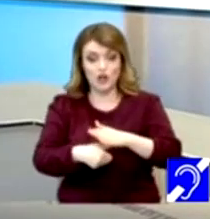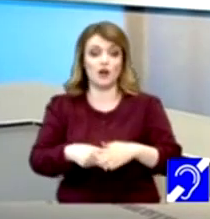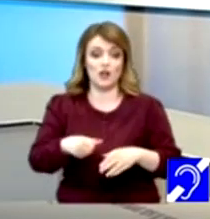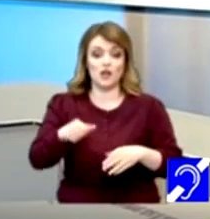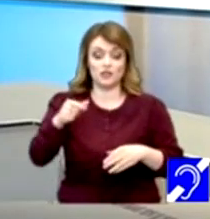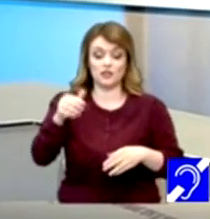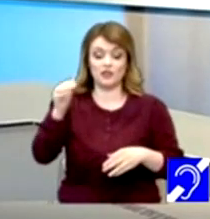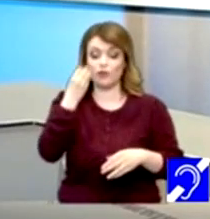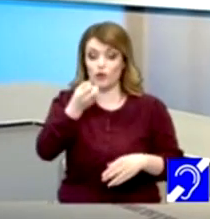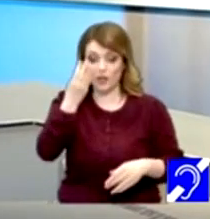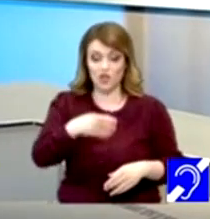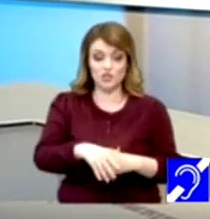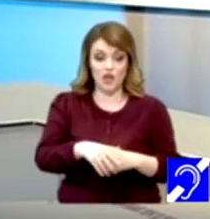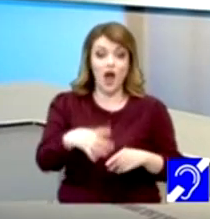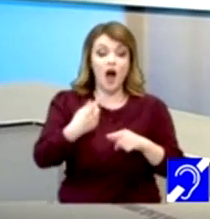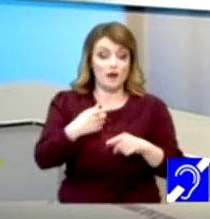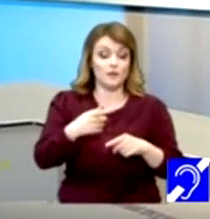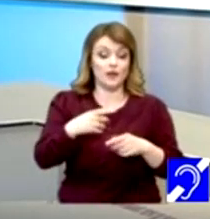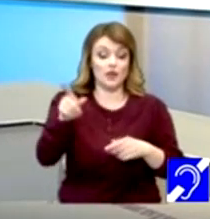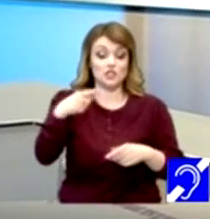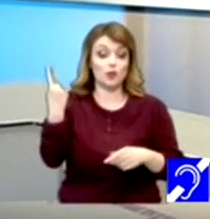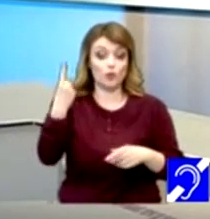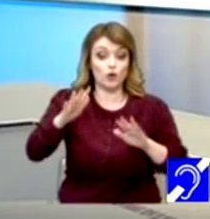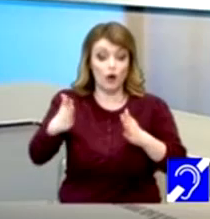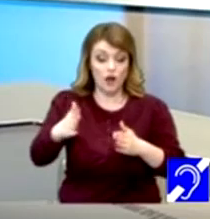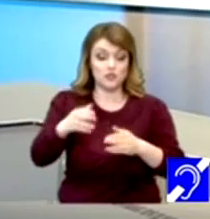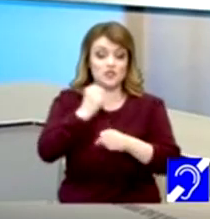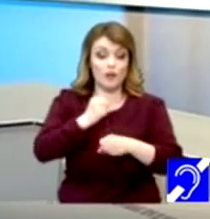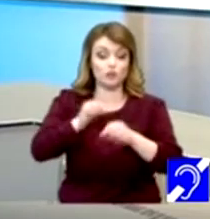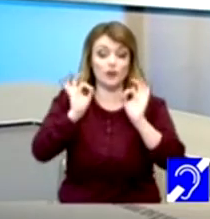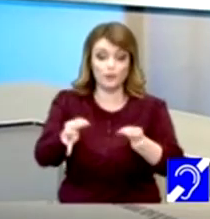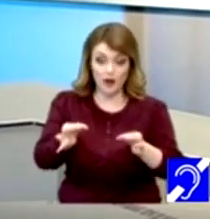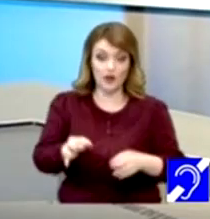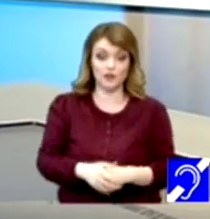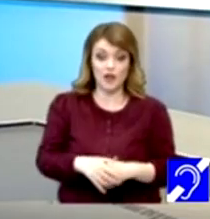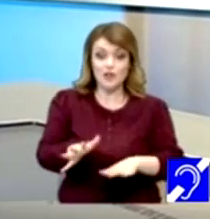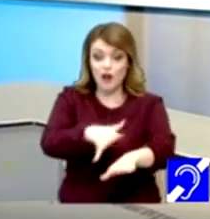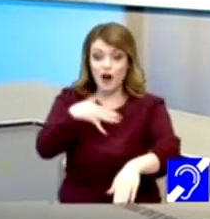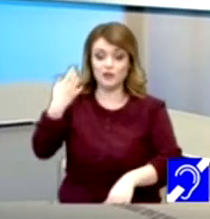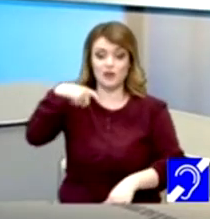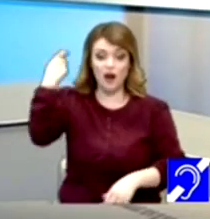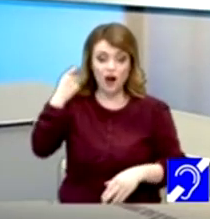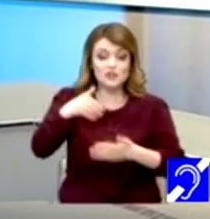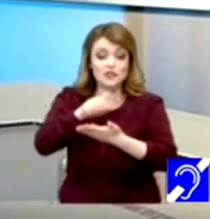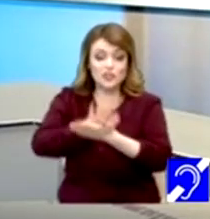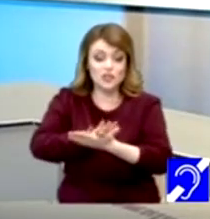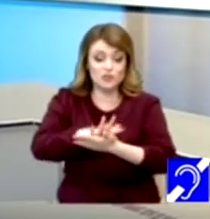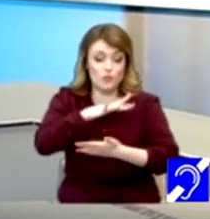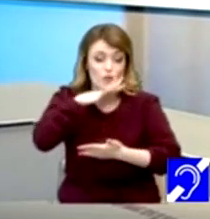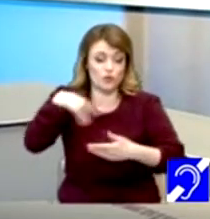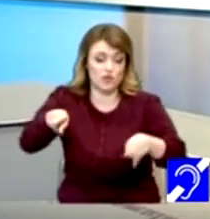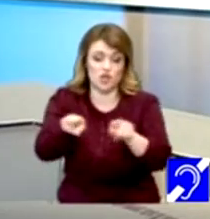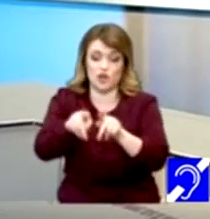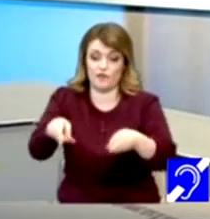Asociația Promolex semnalează că acesta este unicul caz în care s-a făcut dreptate, chiar dacă de-a lungul anilor s-au înregistrat zeci